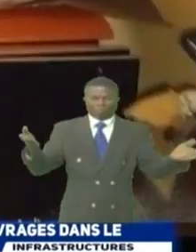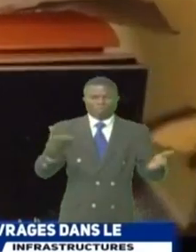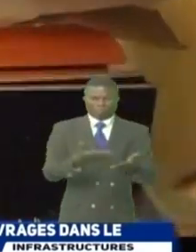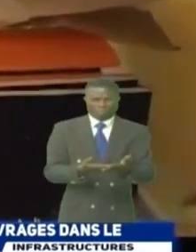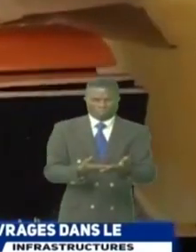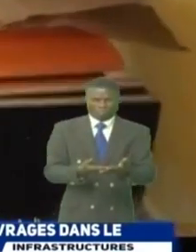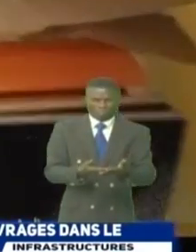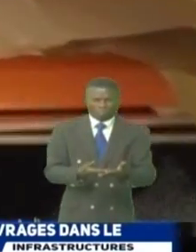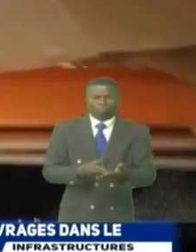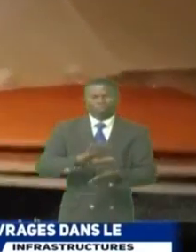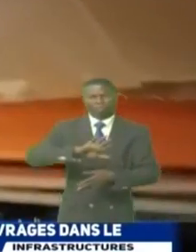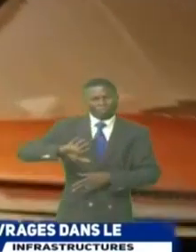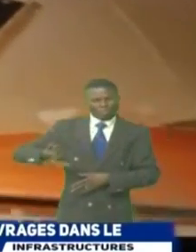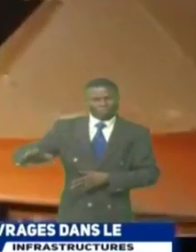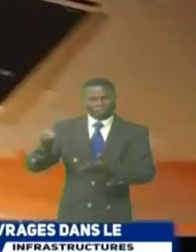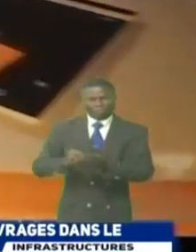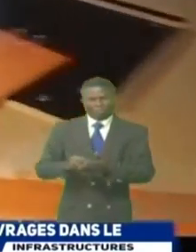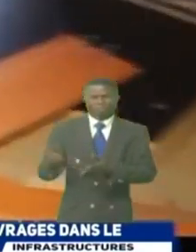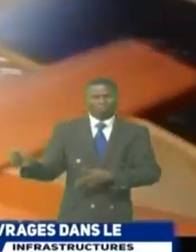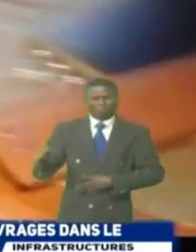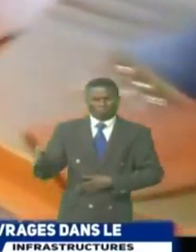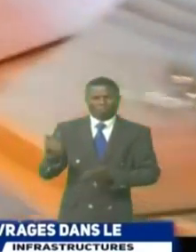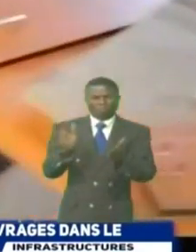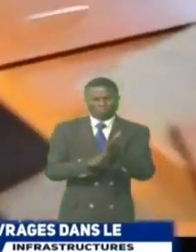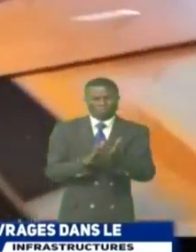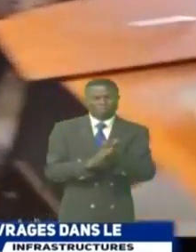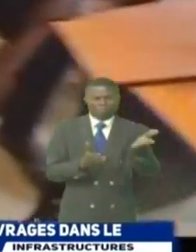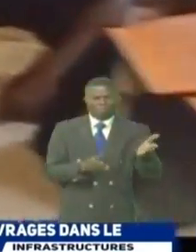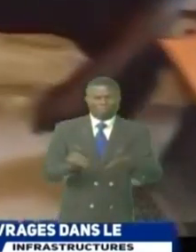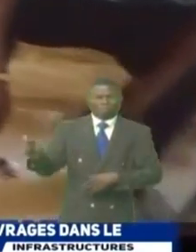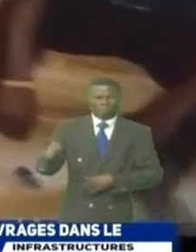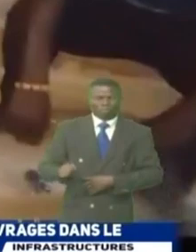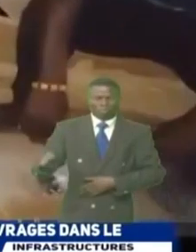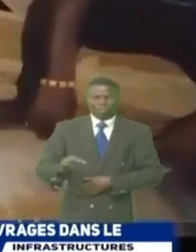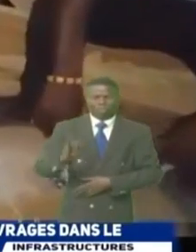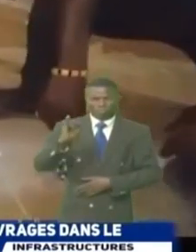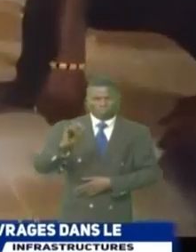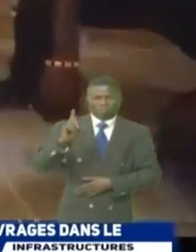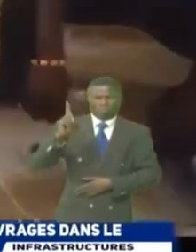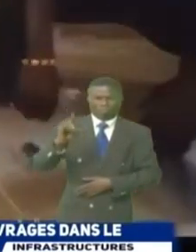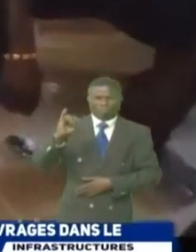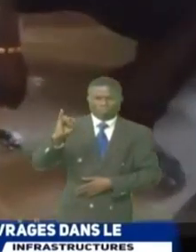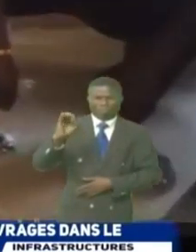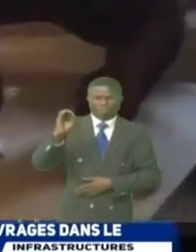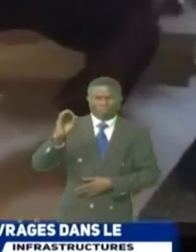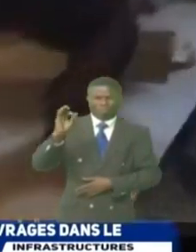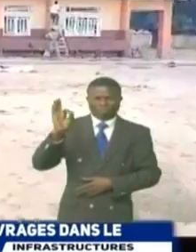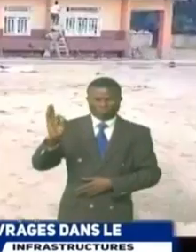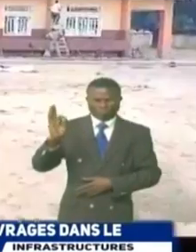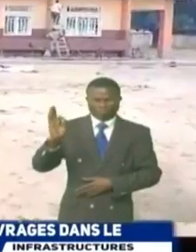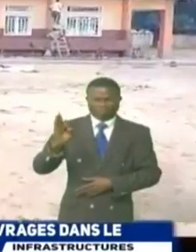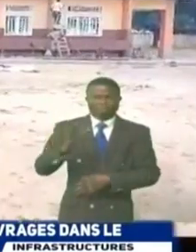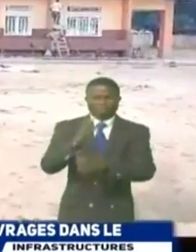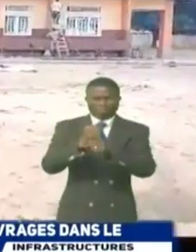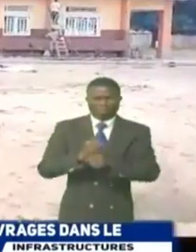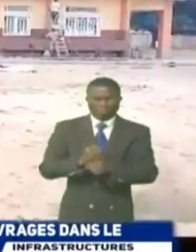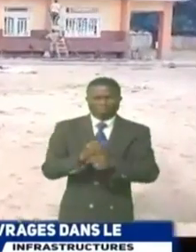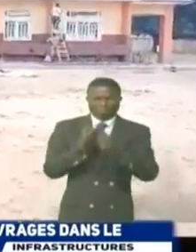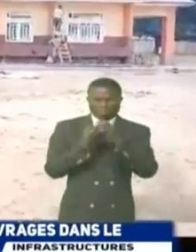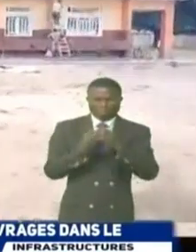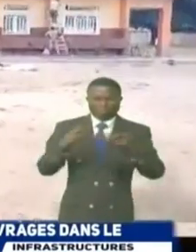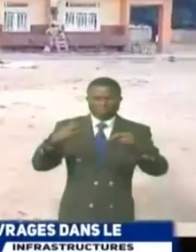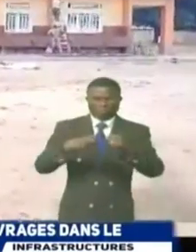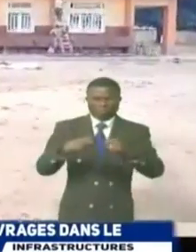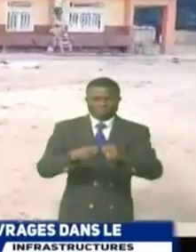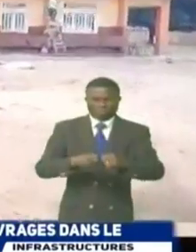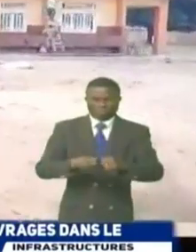Hormis les infrastructures sanitaires et scolaires, le territoire d'Idiofa va bénéficier sous peu de l'électricité du